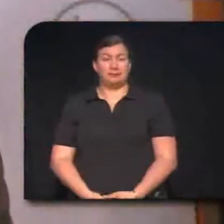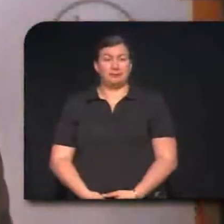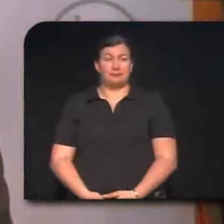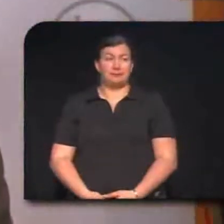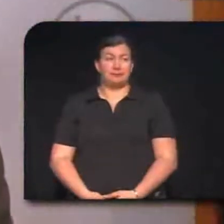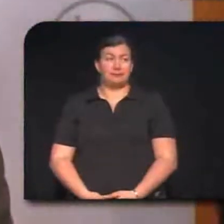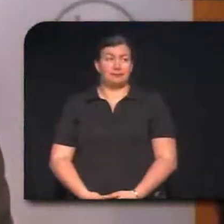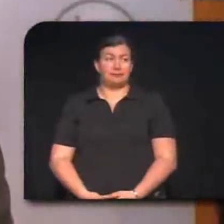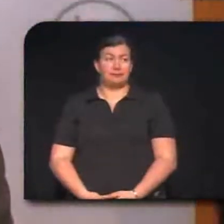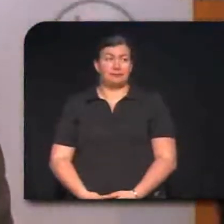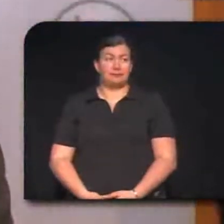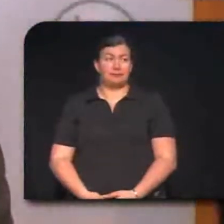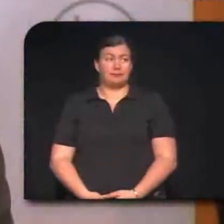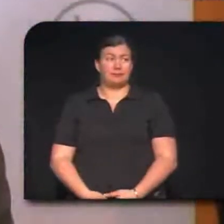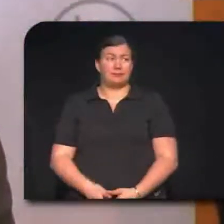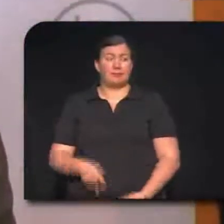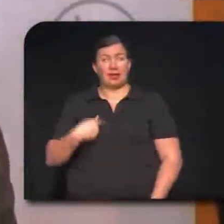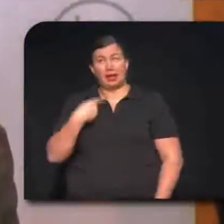okay